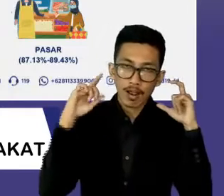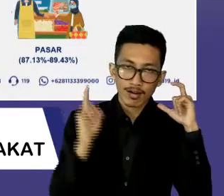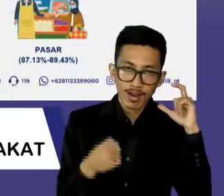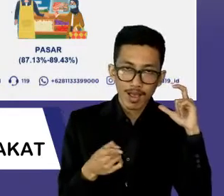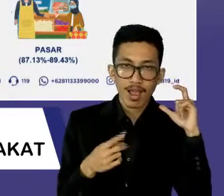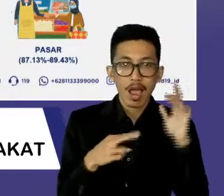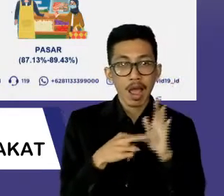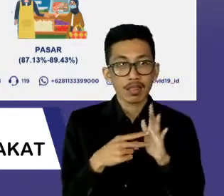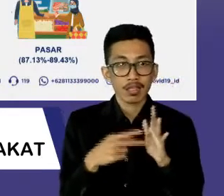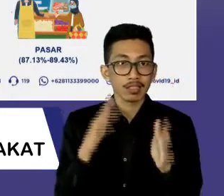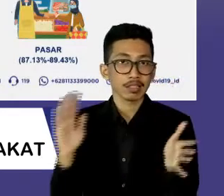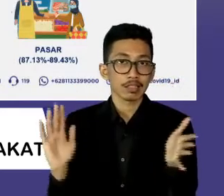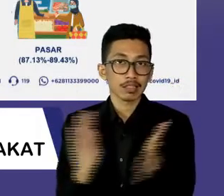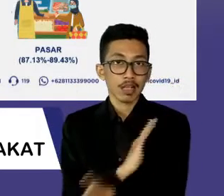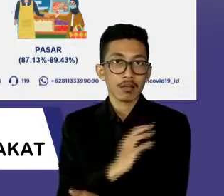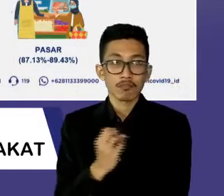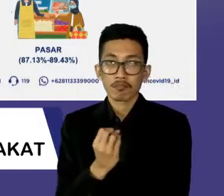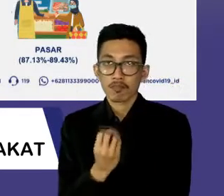ada PR